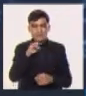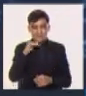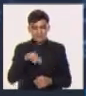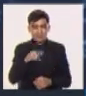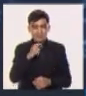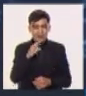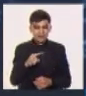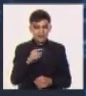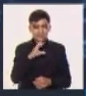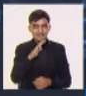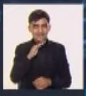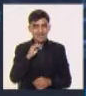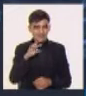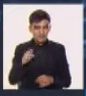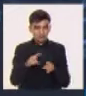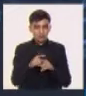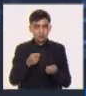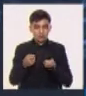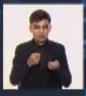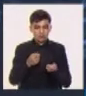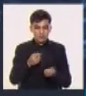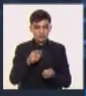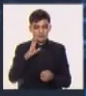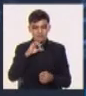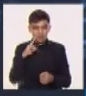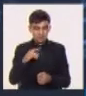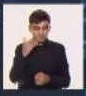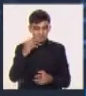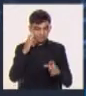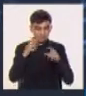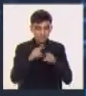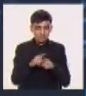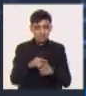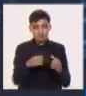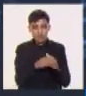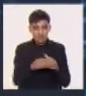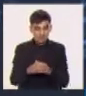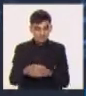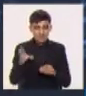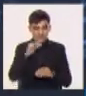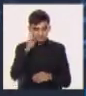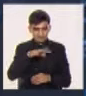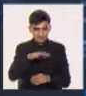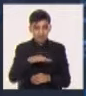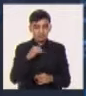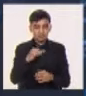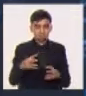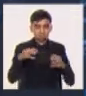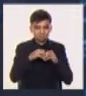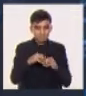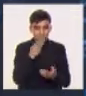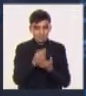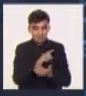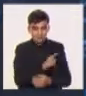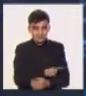сфере. Руководство вуза и представители 36 крупнейших компаний страны решили объединить свои усилия и учредили промышленный